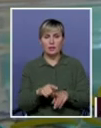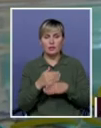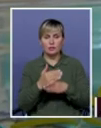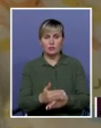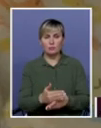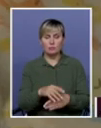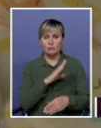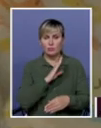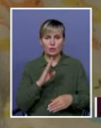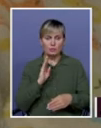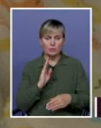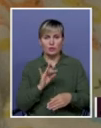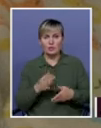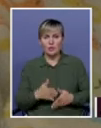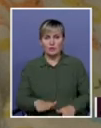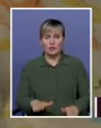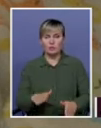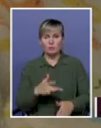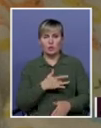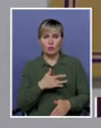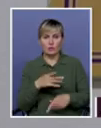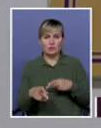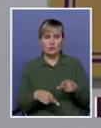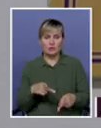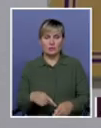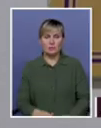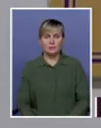помощь матерям и новорожденным с пороком сердца.